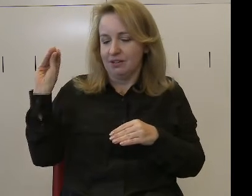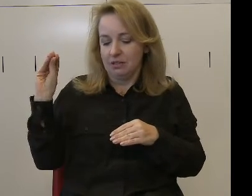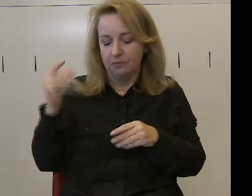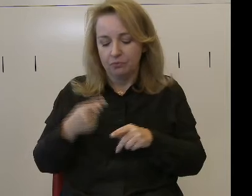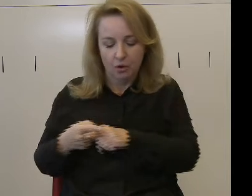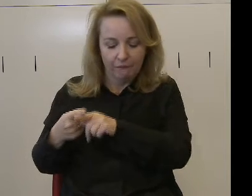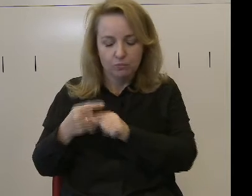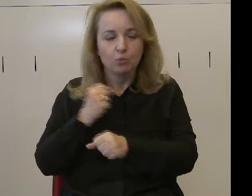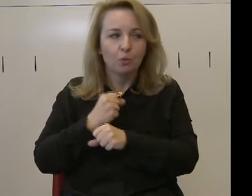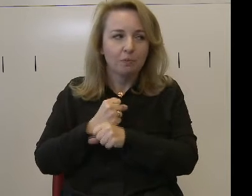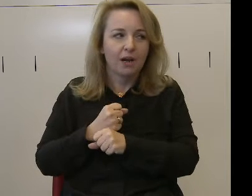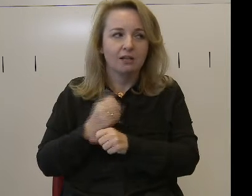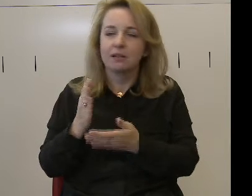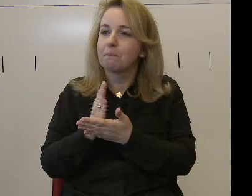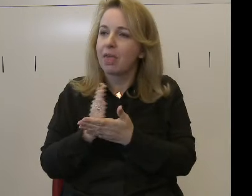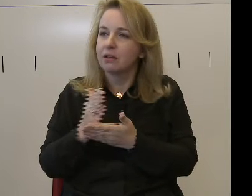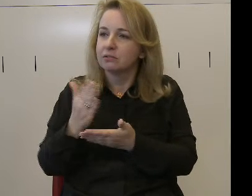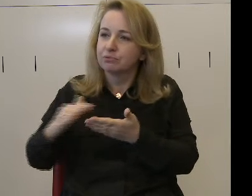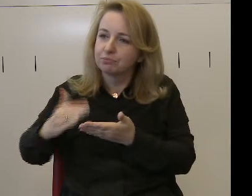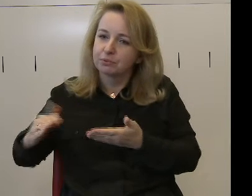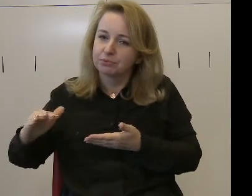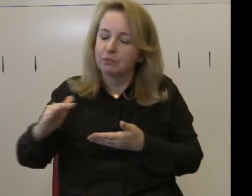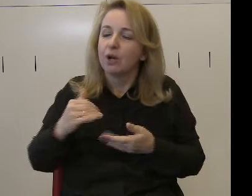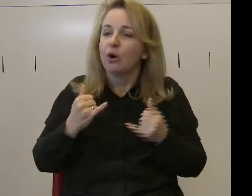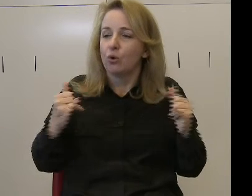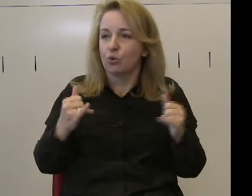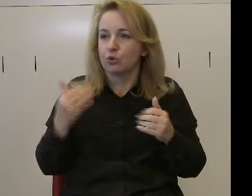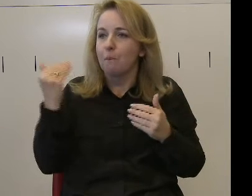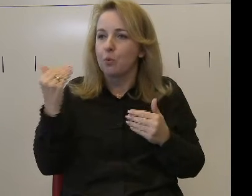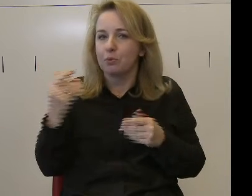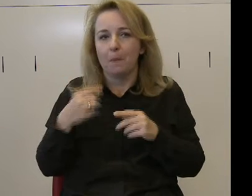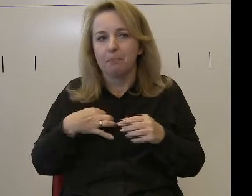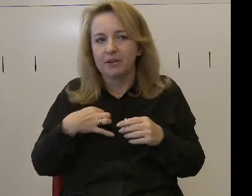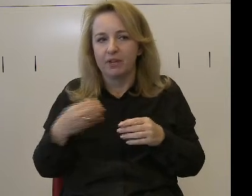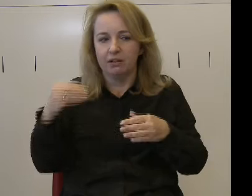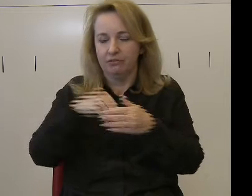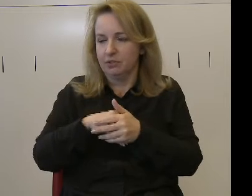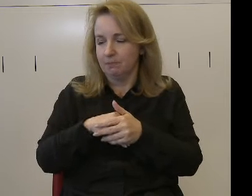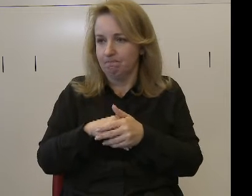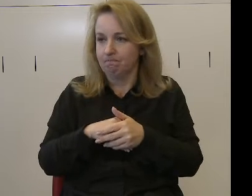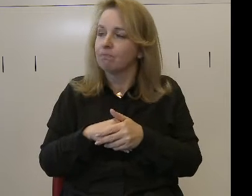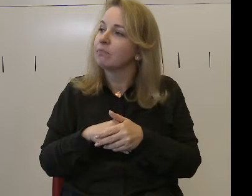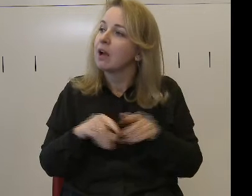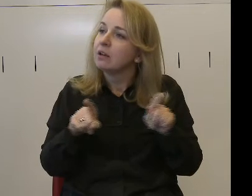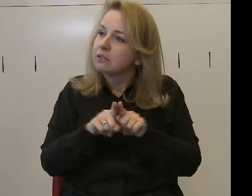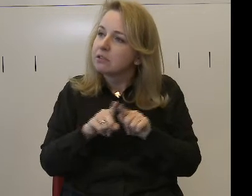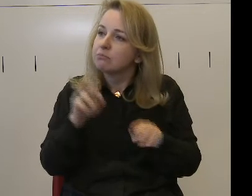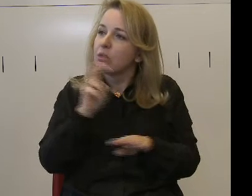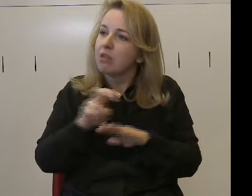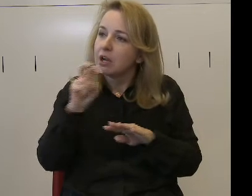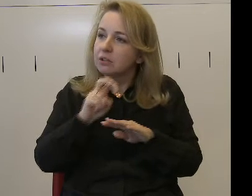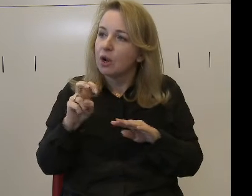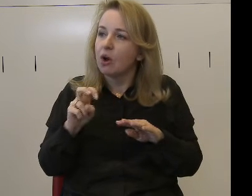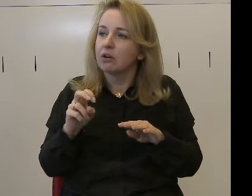Współpraca międzysektorowa, publiczno-prywatna w wielu zakresach. No i oczywiście technologia